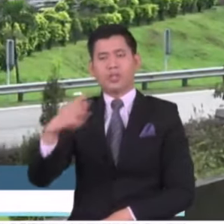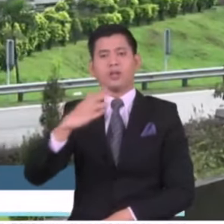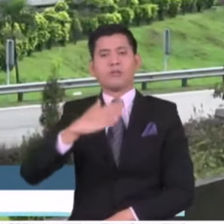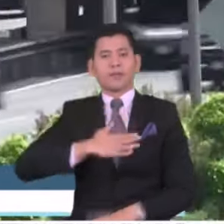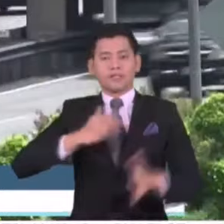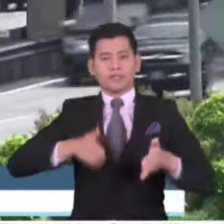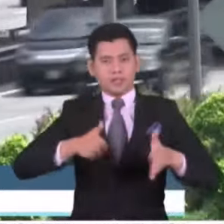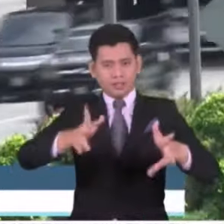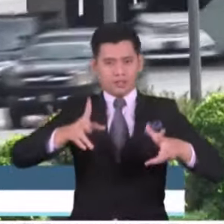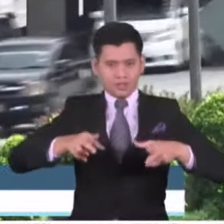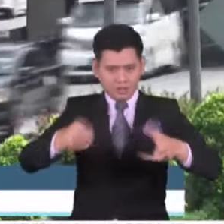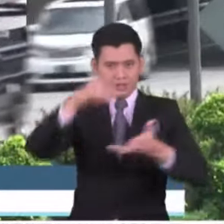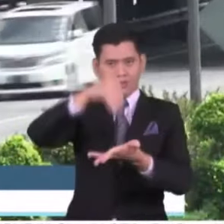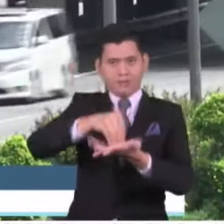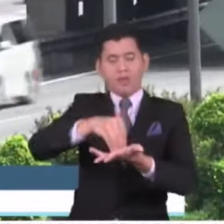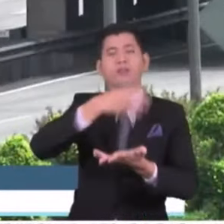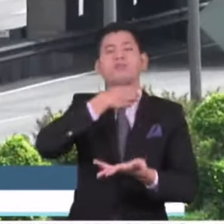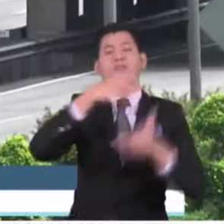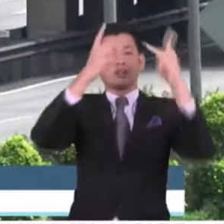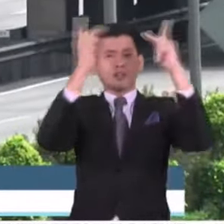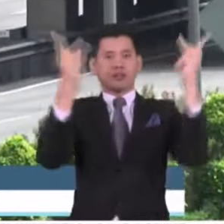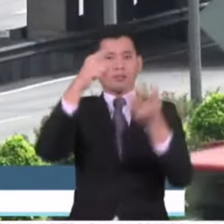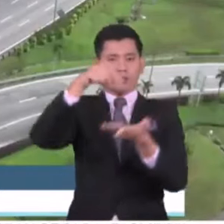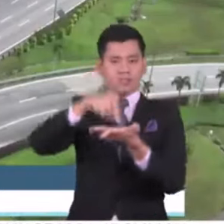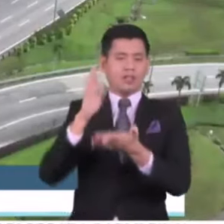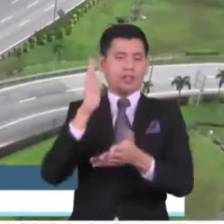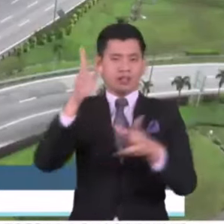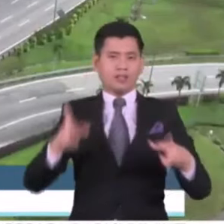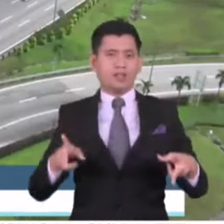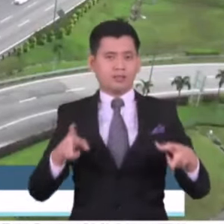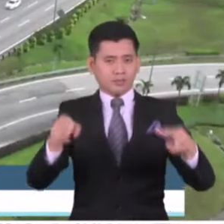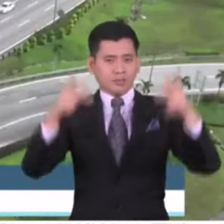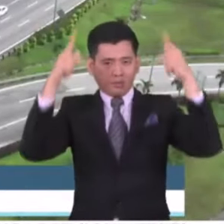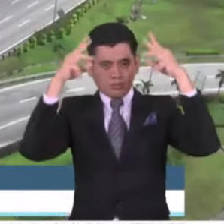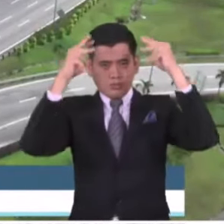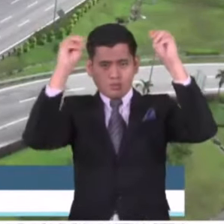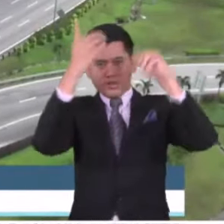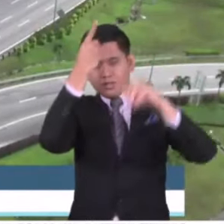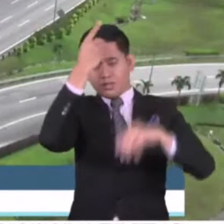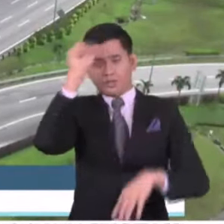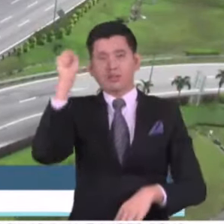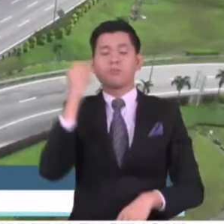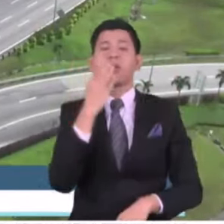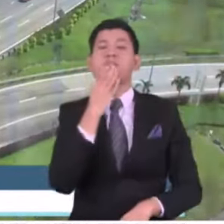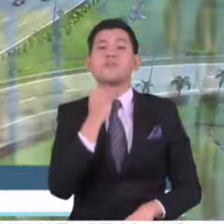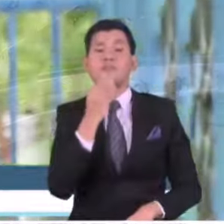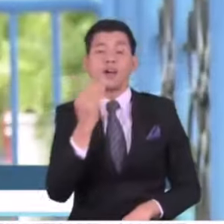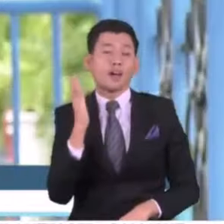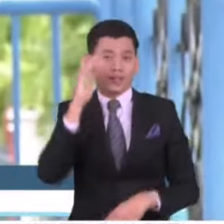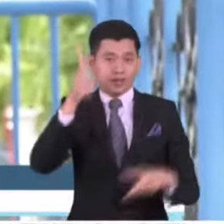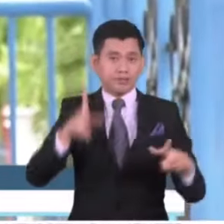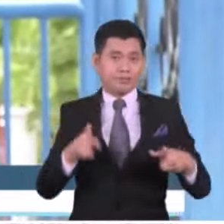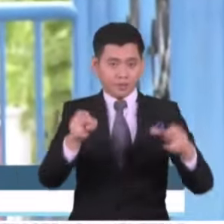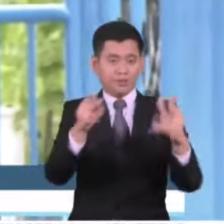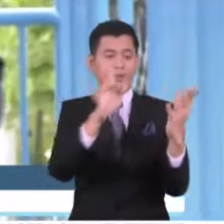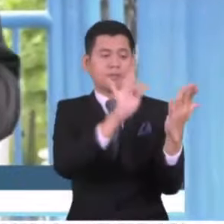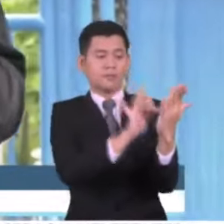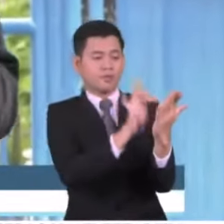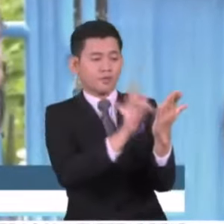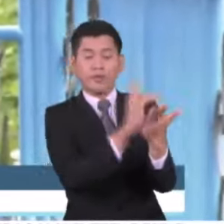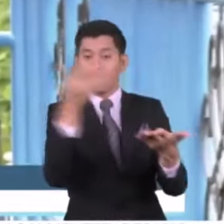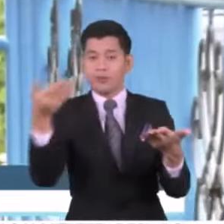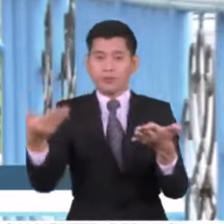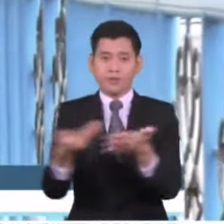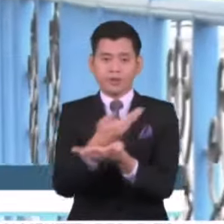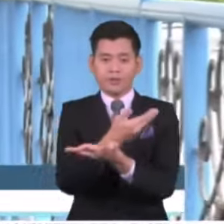di Perak pada Khamis ini yang akan disempurnakan Perdana Menteri Datuk Seri Anwar Ibrahim. Aplikasi